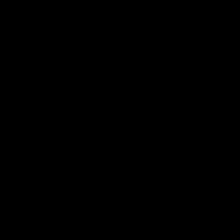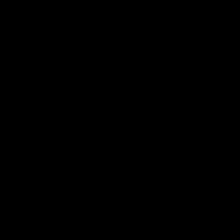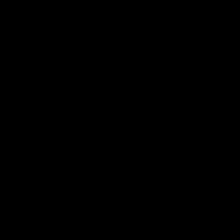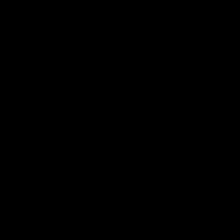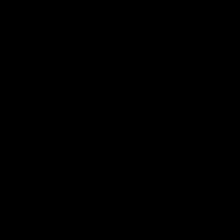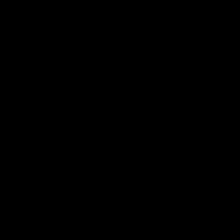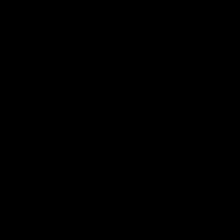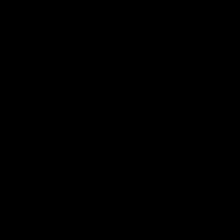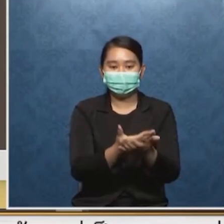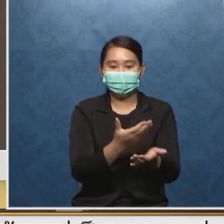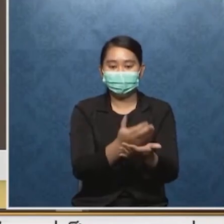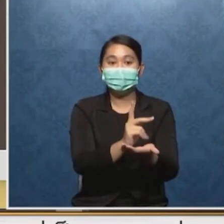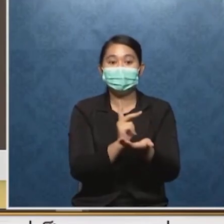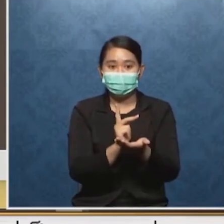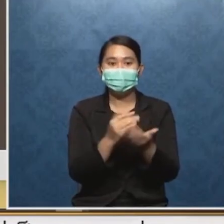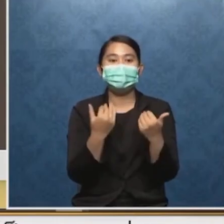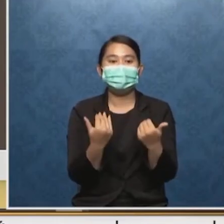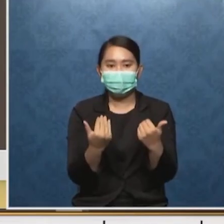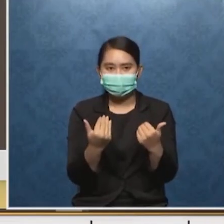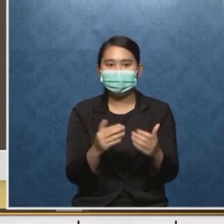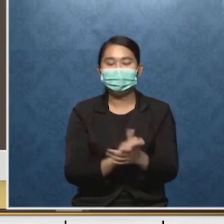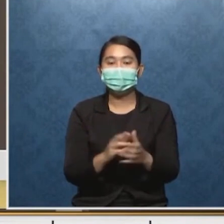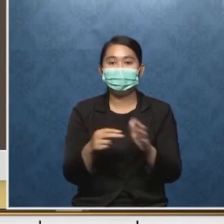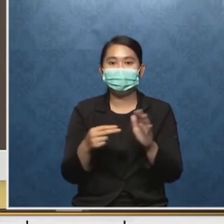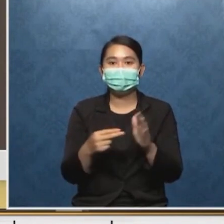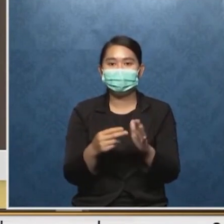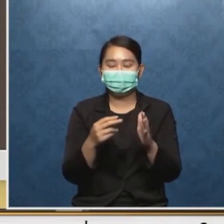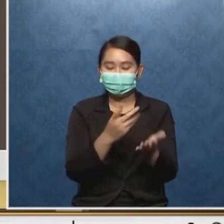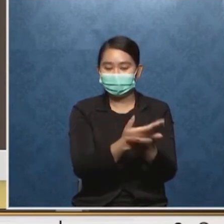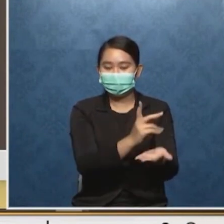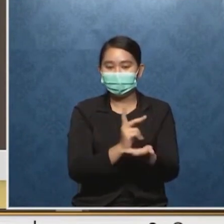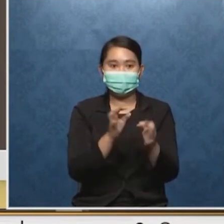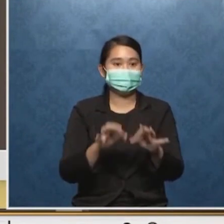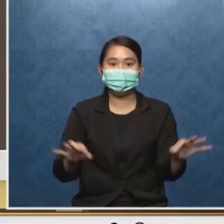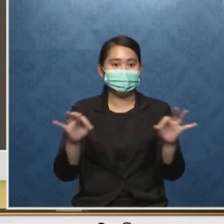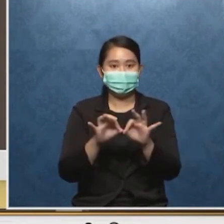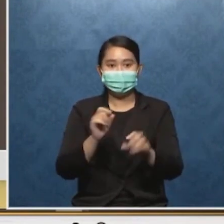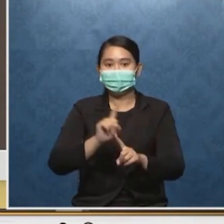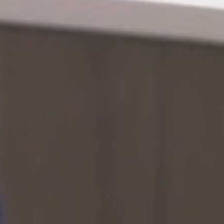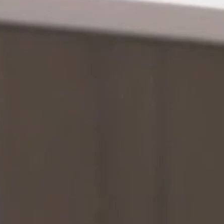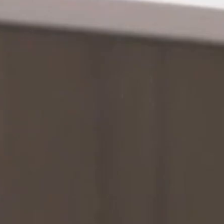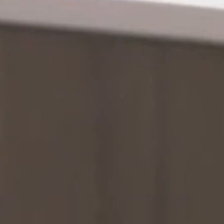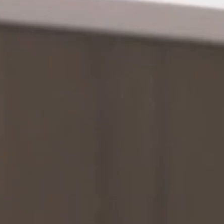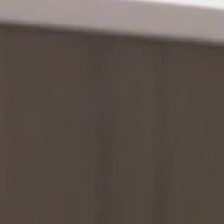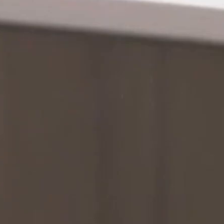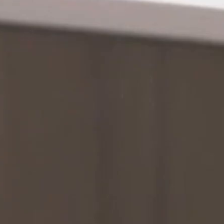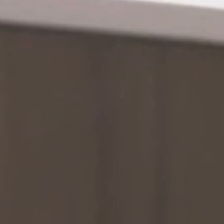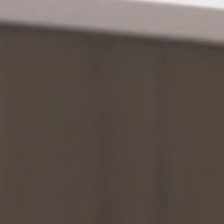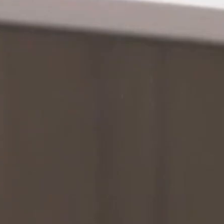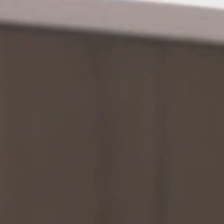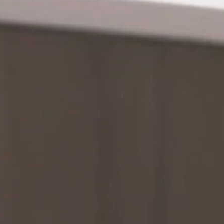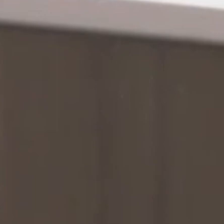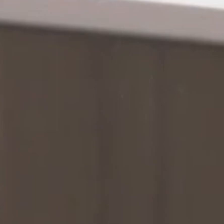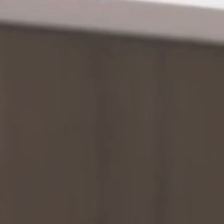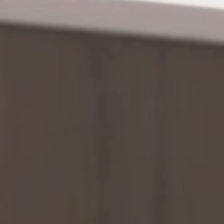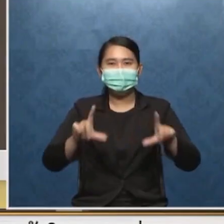การกู้เงินในนาทีนี้ไม่ใช่สิ่งที่สำคัญที่สุดนะครับสิ่งที่สำคัญกว่านั้นคือท่านต้องกู้หน้าท่